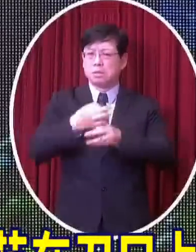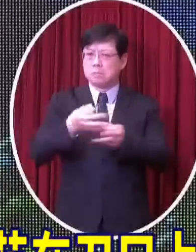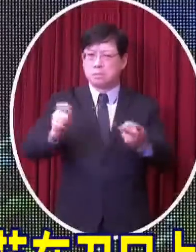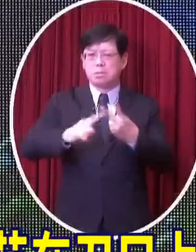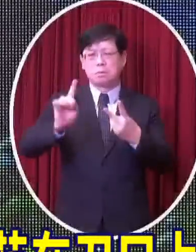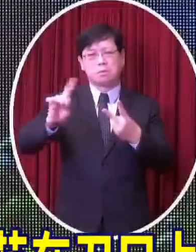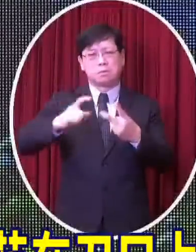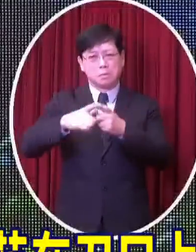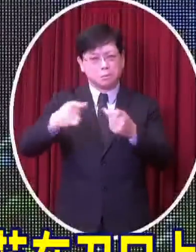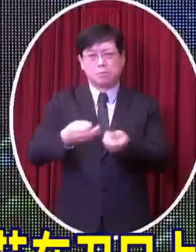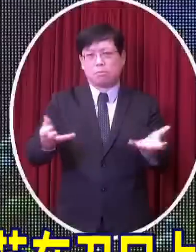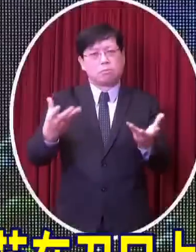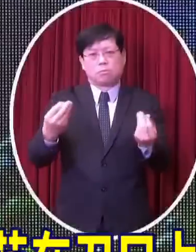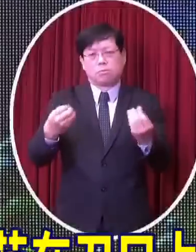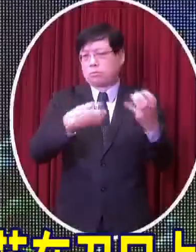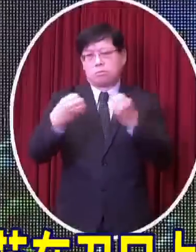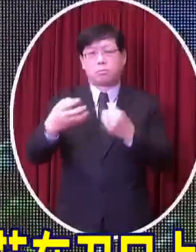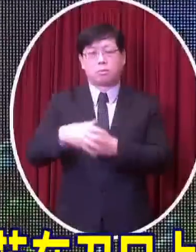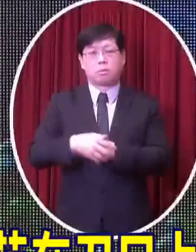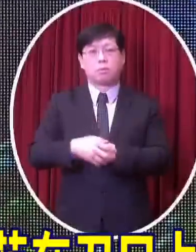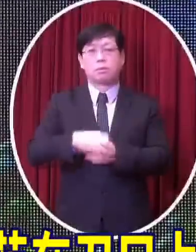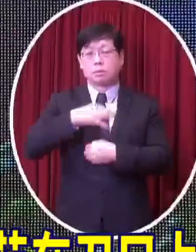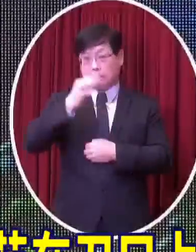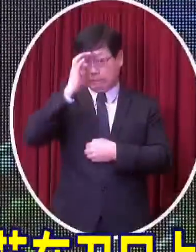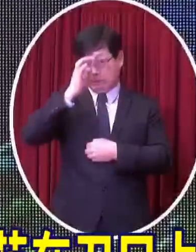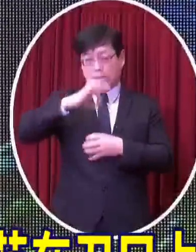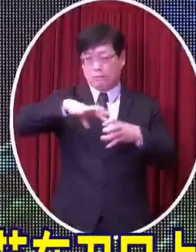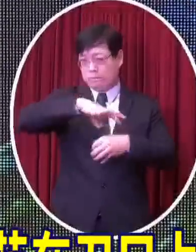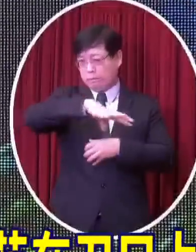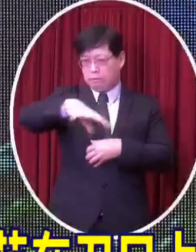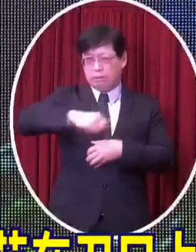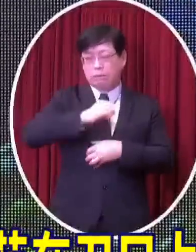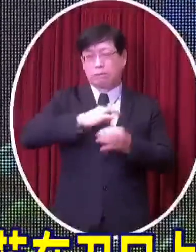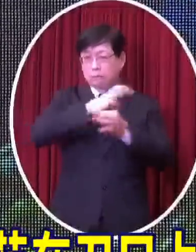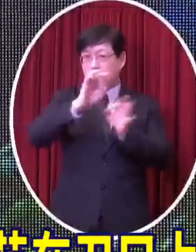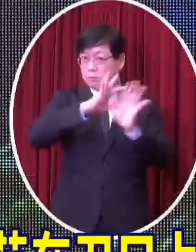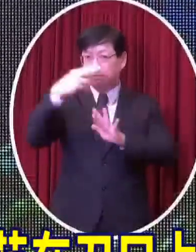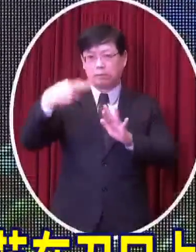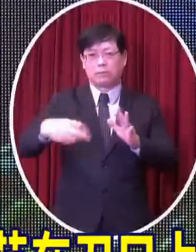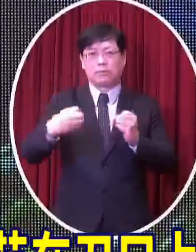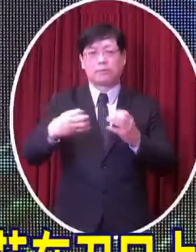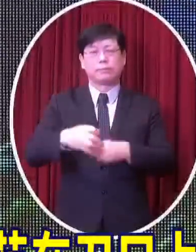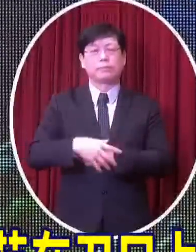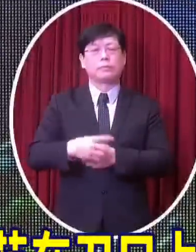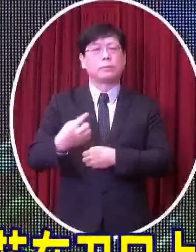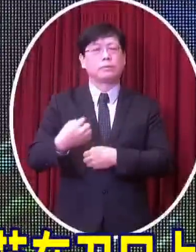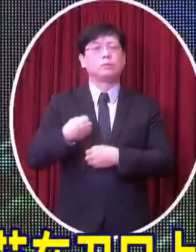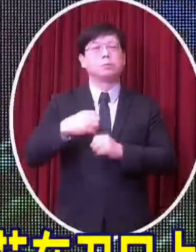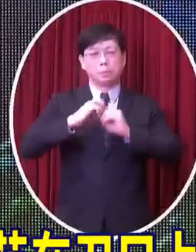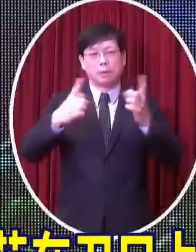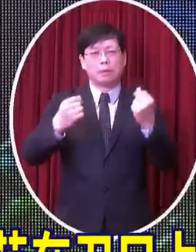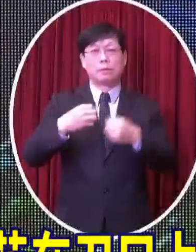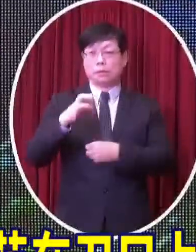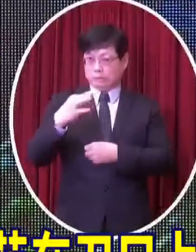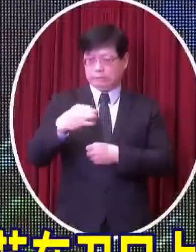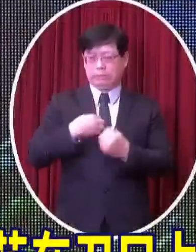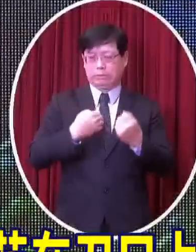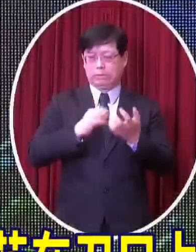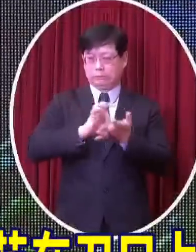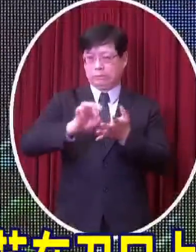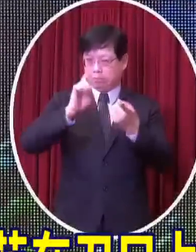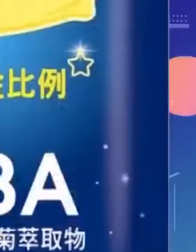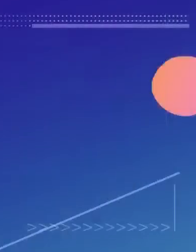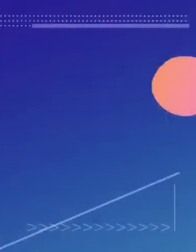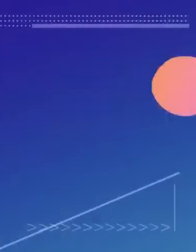论时程，都是要视整体的经济局势我们再做讨论。就像我说的，钱要花在刀口